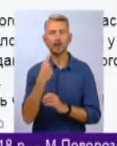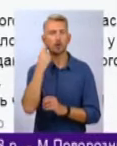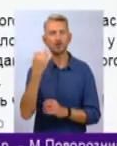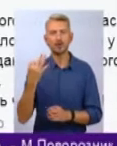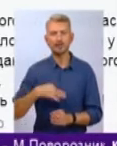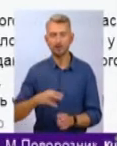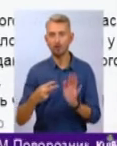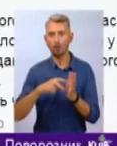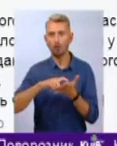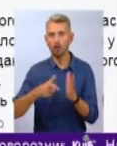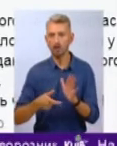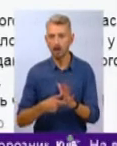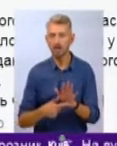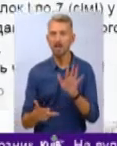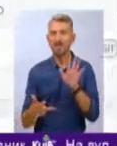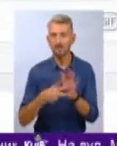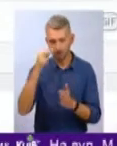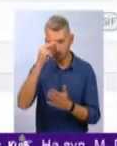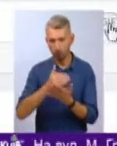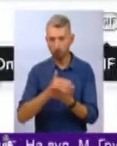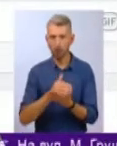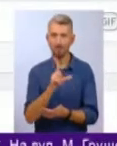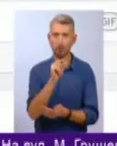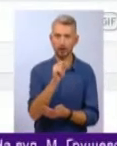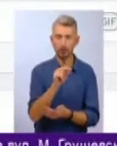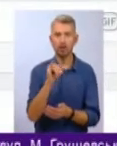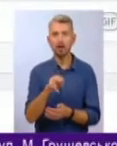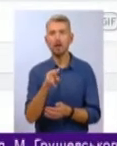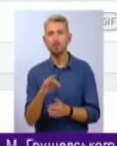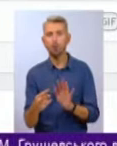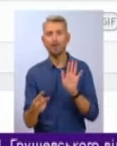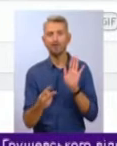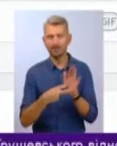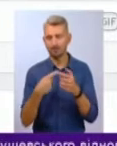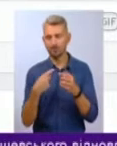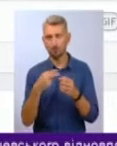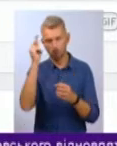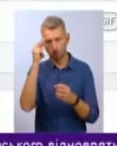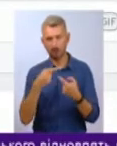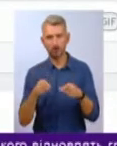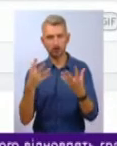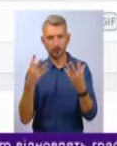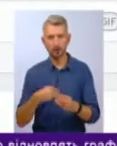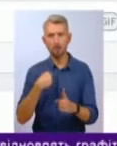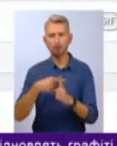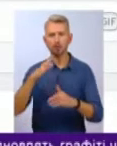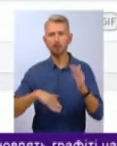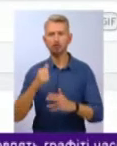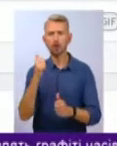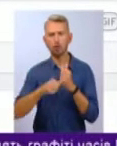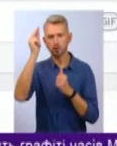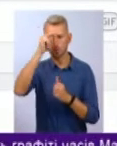сина у 7 класі 8 уроків у понеділок і по 7 у решту днів. Плюс практично на кожен урок